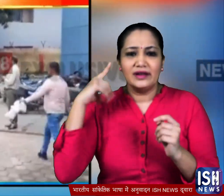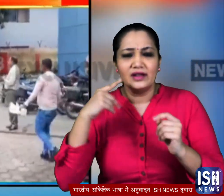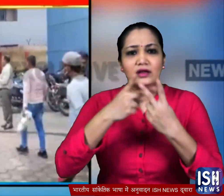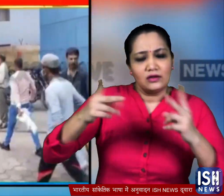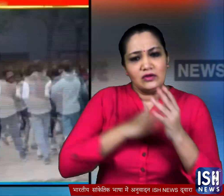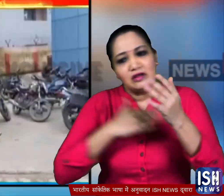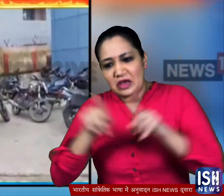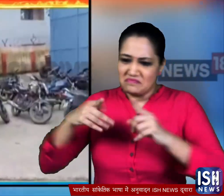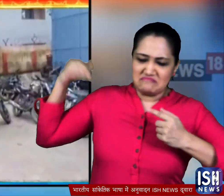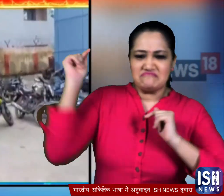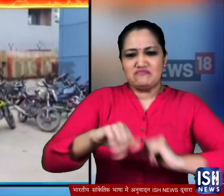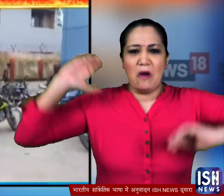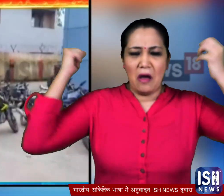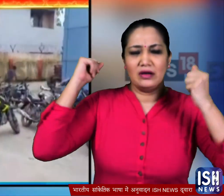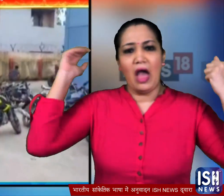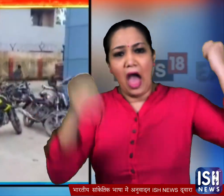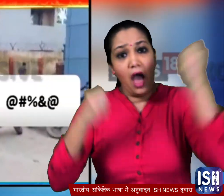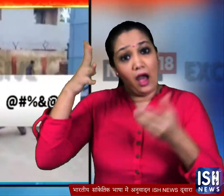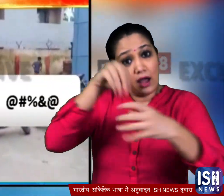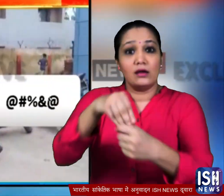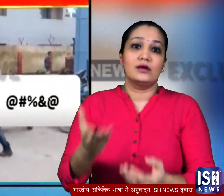में हाथ साफ करने लगे।